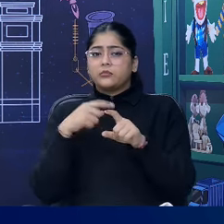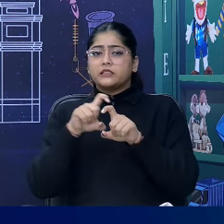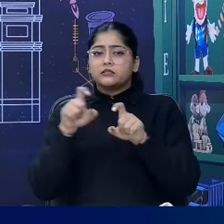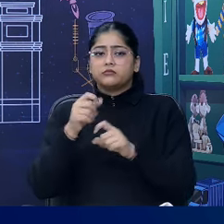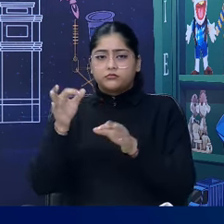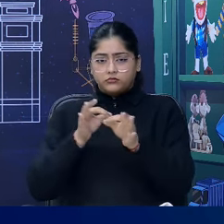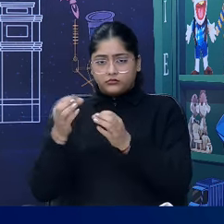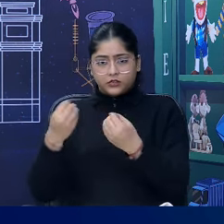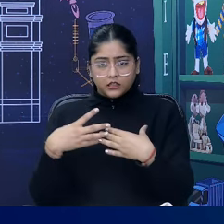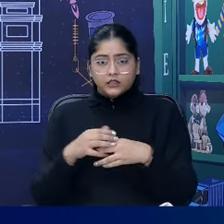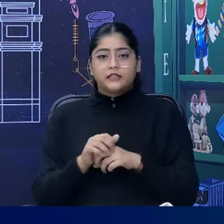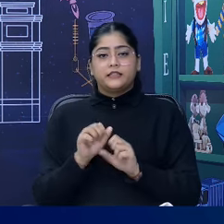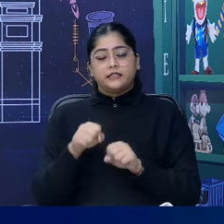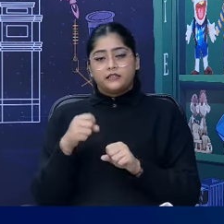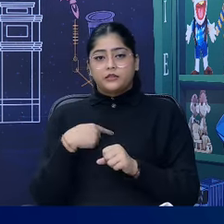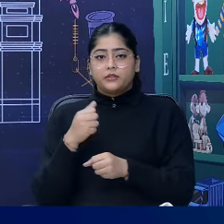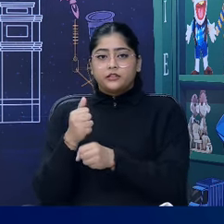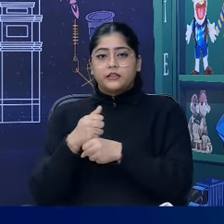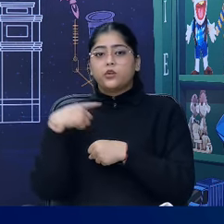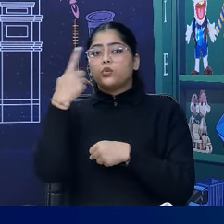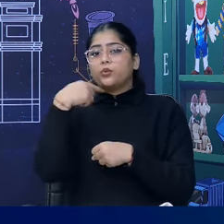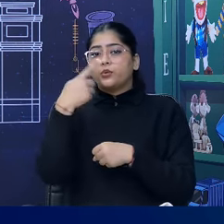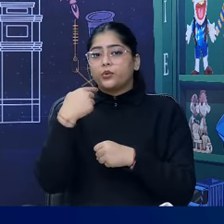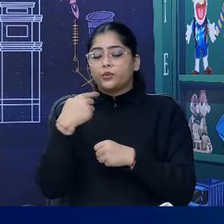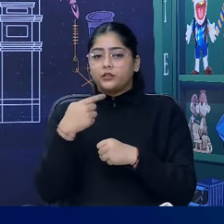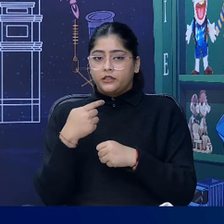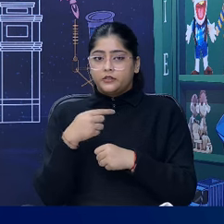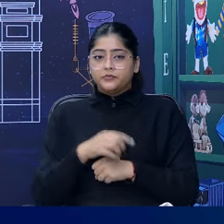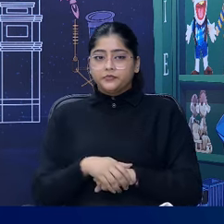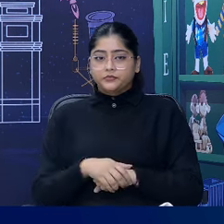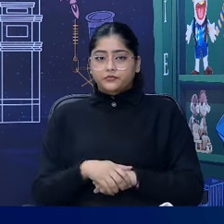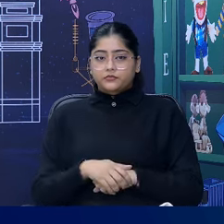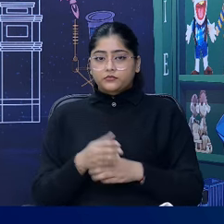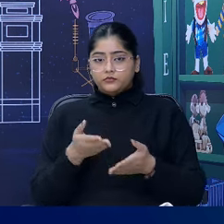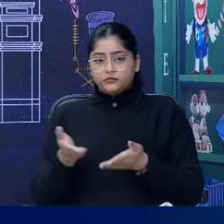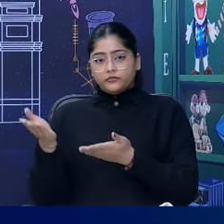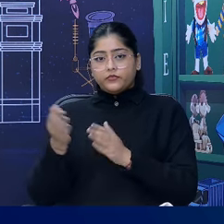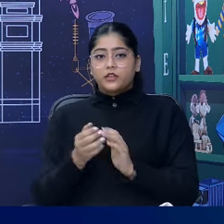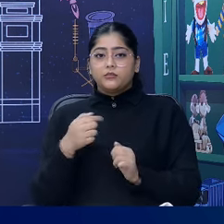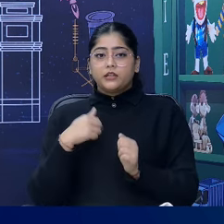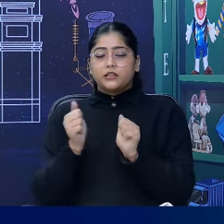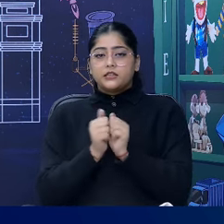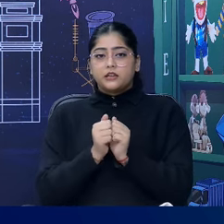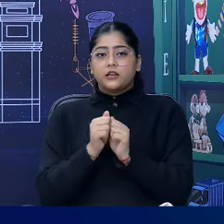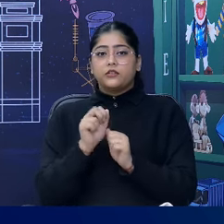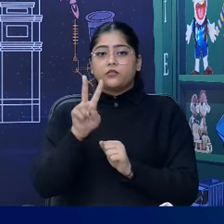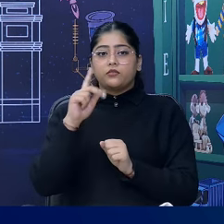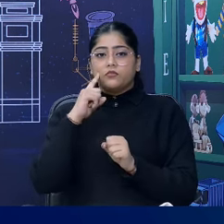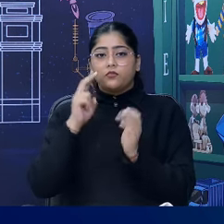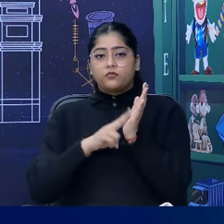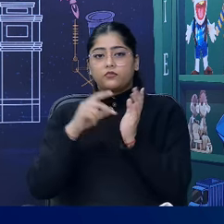साथ हैं हमारे गेस्ट और चलिए आपको उनसे इंट्रोड्यूस कराते हैं. हमारे साथ हैं मिस विनोद